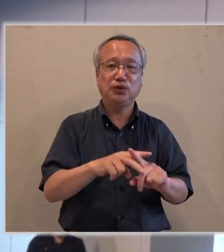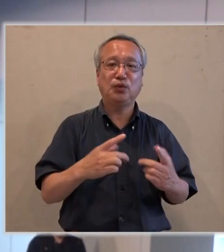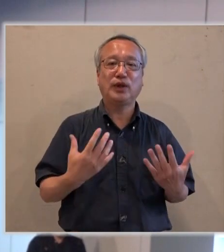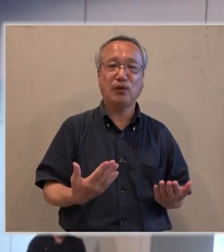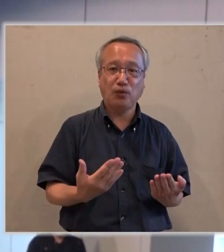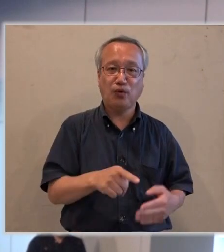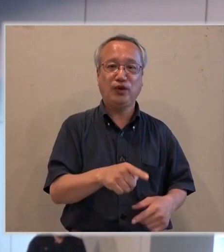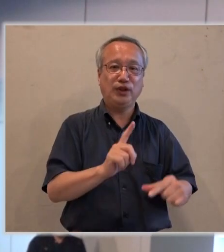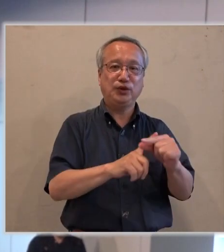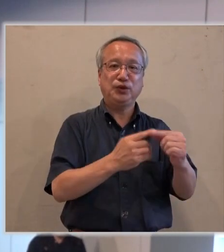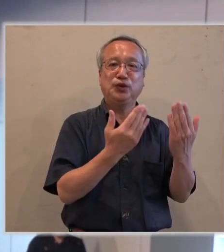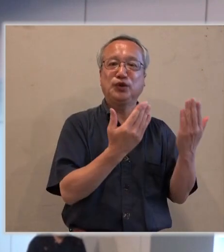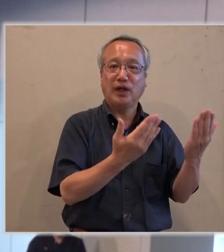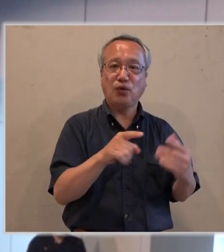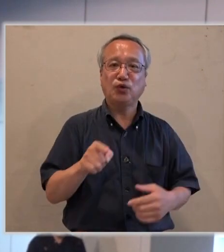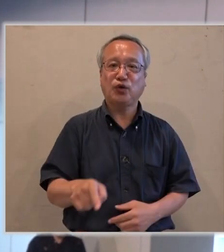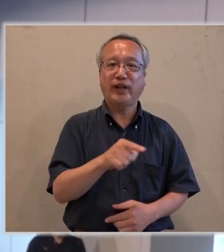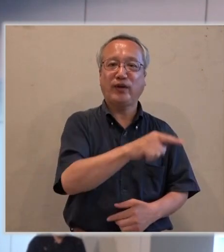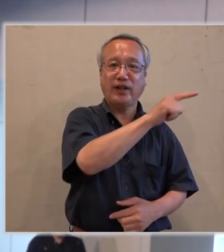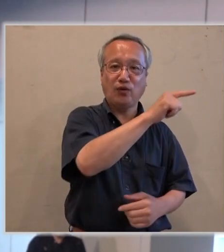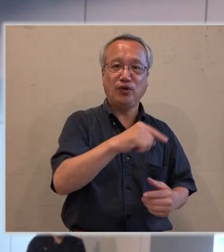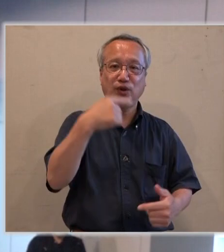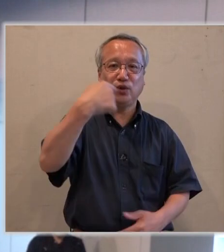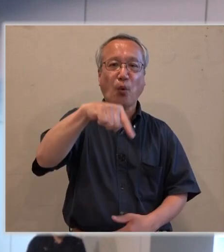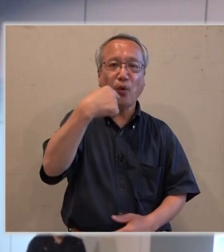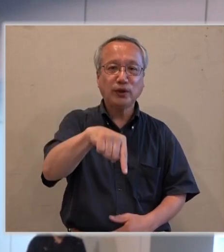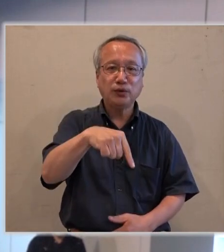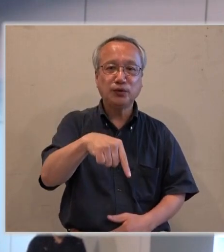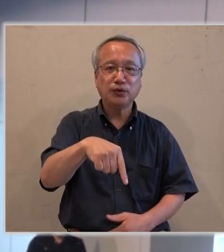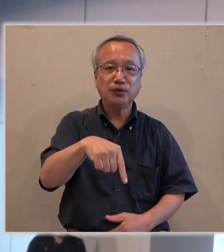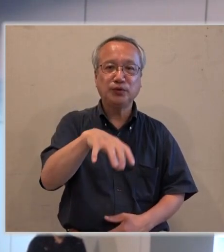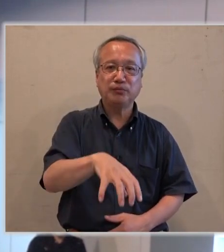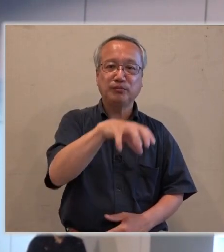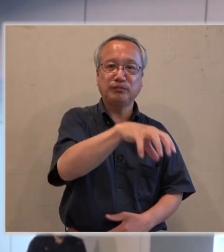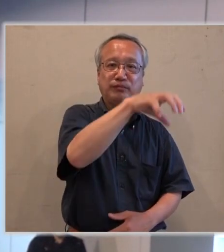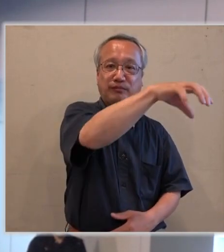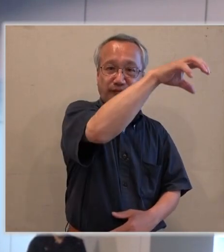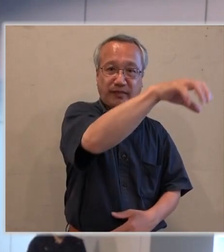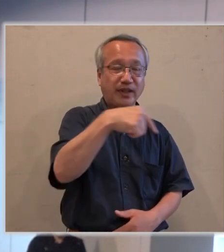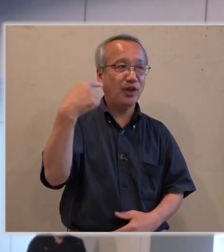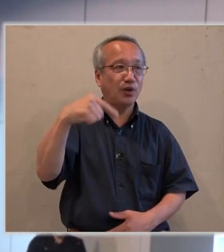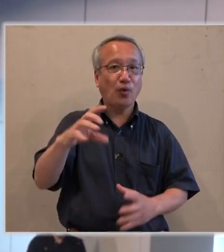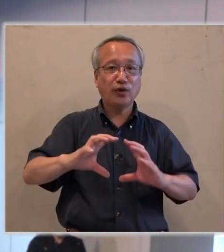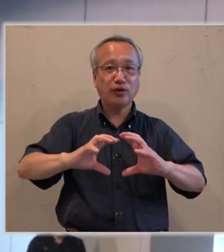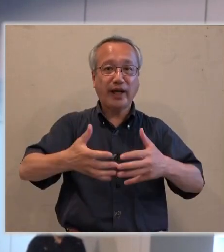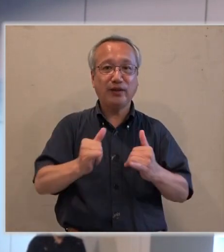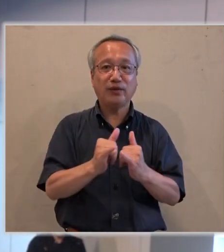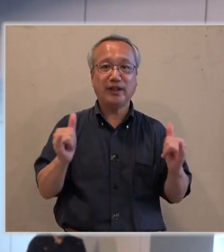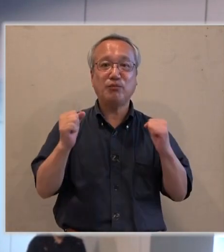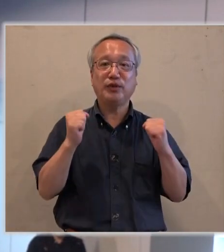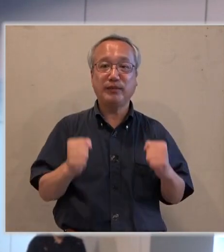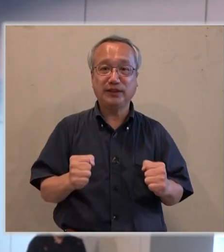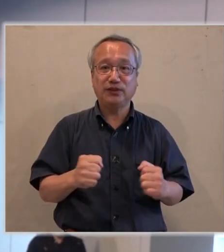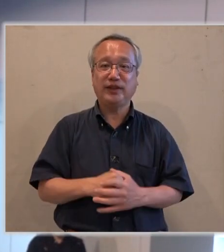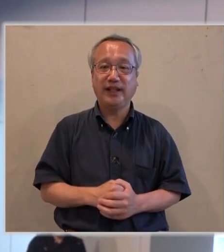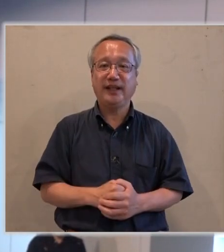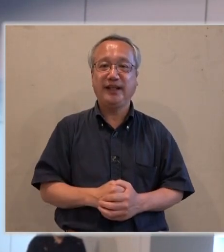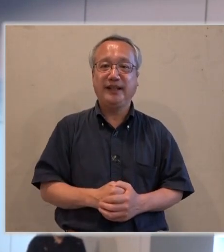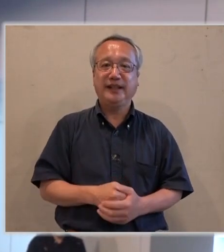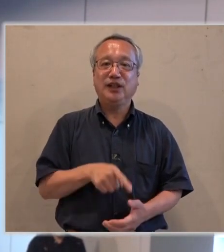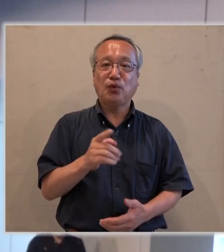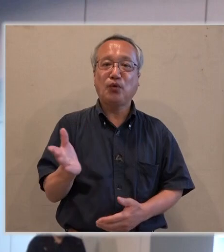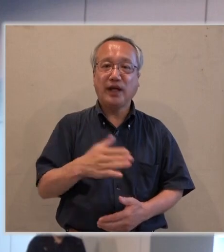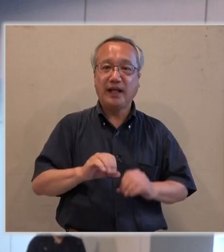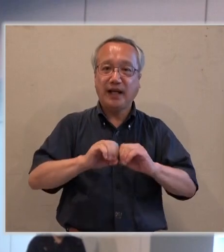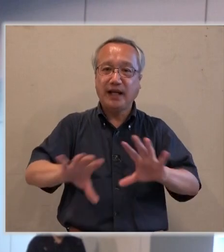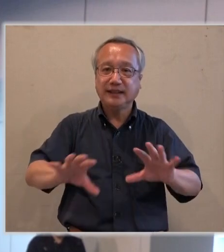たり中学校、それぞれの教育のトップの方たち、教育界の方いらっしゃるんですから、そちらから発信してい